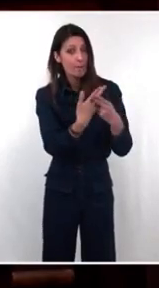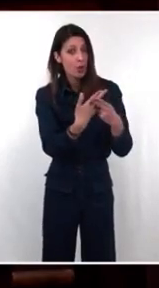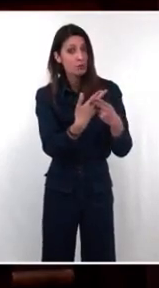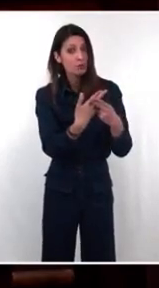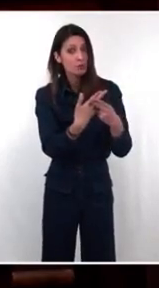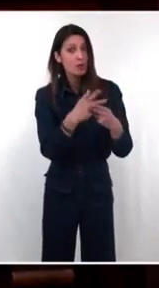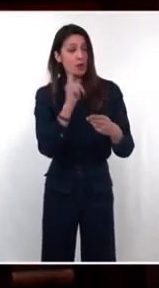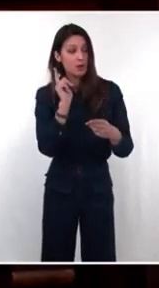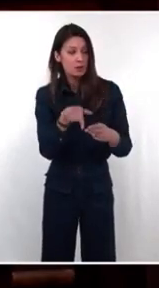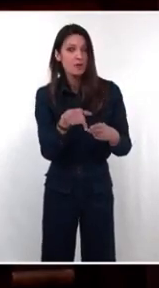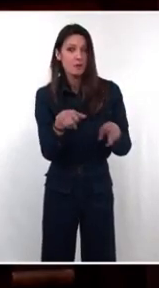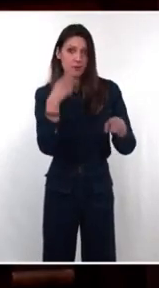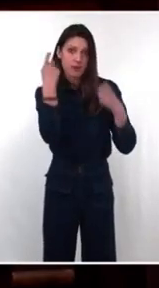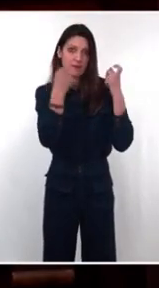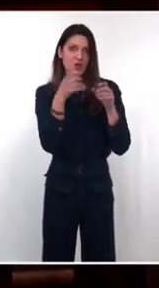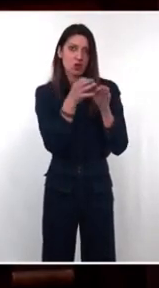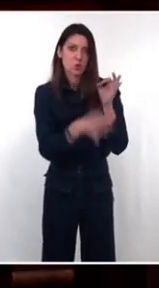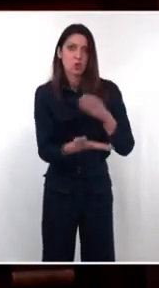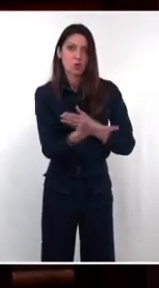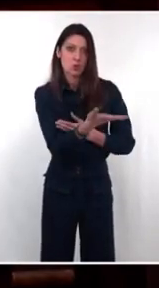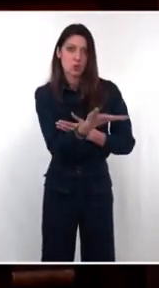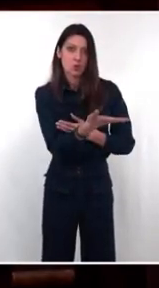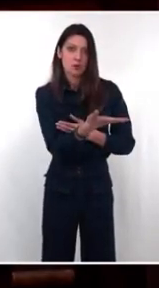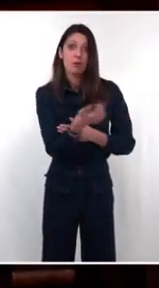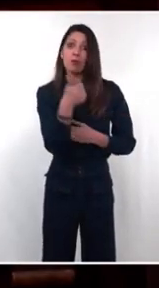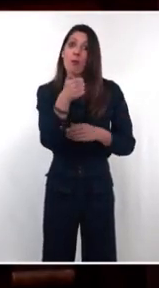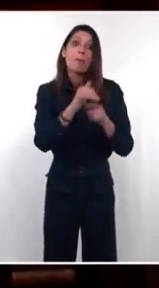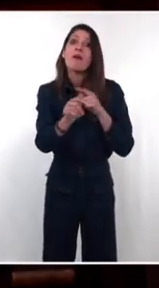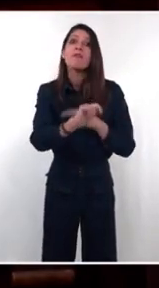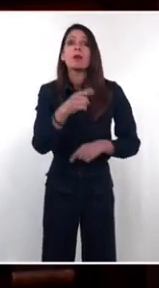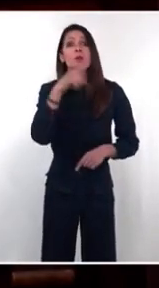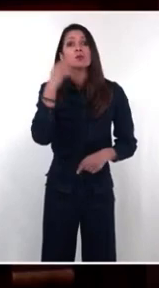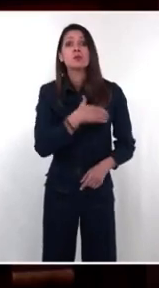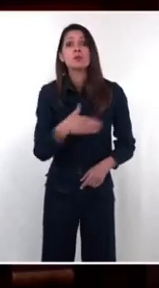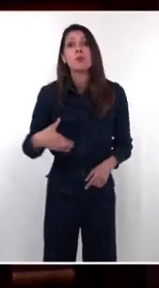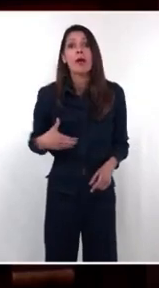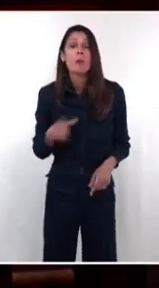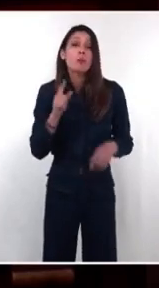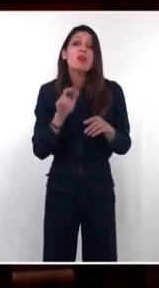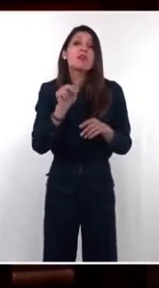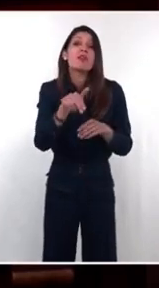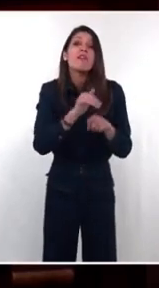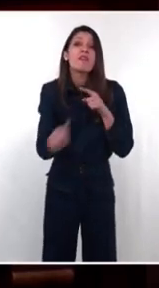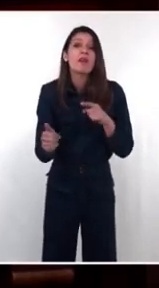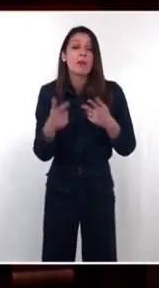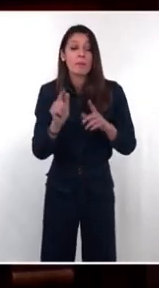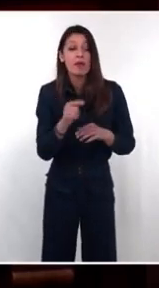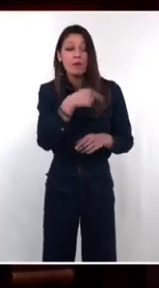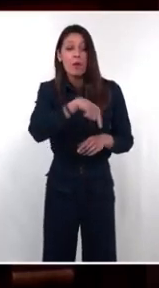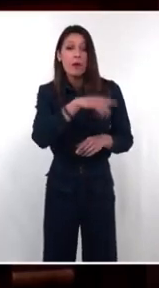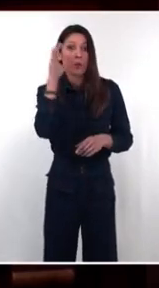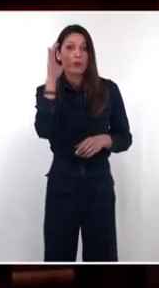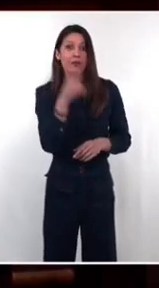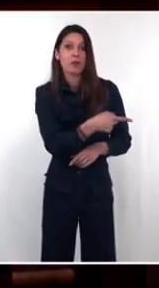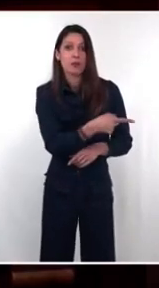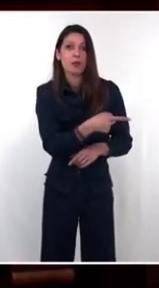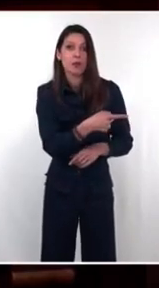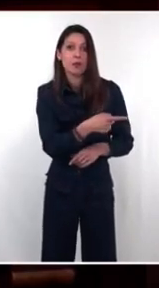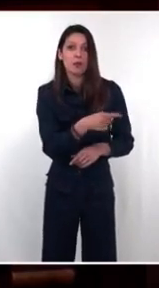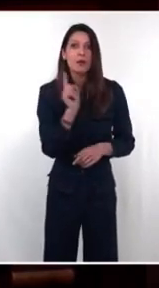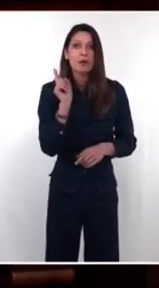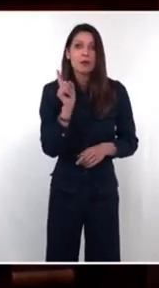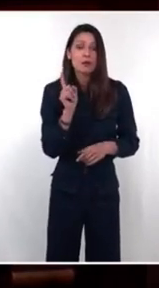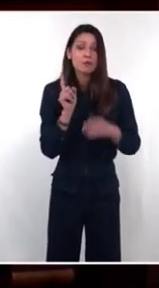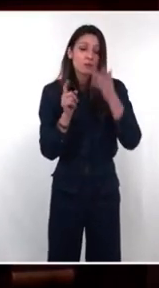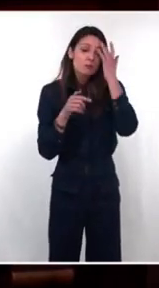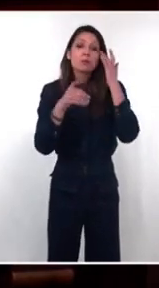être pris en considération. Vous ne l'avez pas fait, alors peut-être que vous allez le faire, mais il faut que vous entendiez les gens et il faut que vous entendiez parmi ces